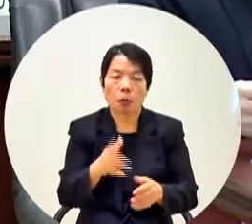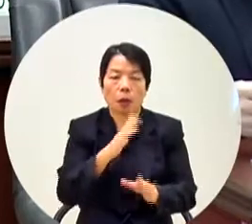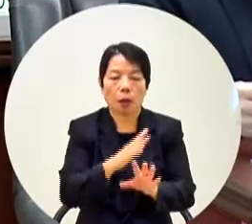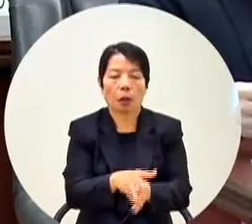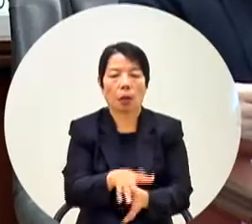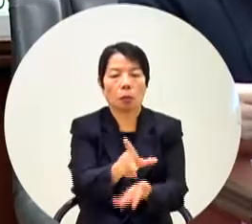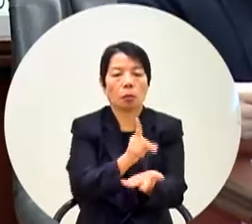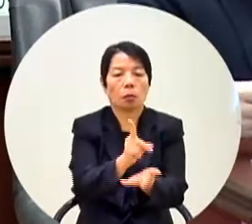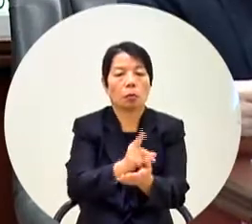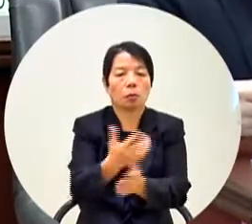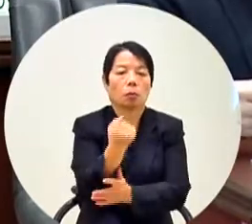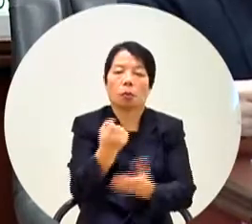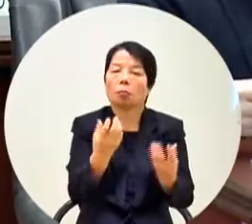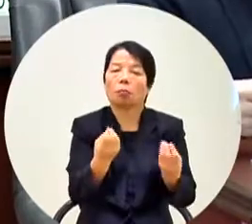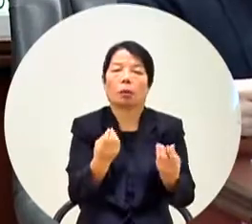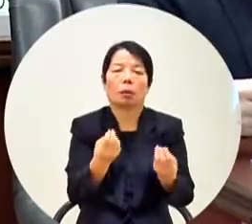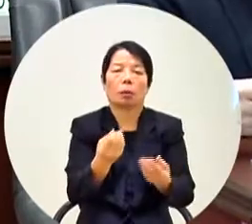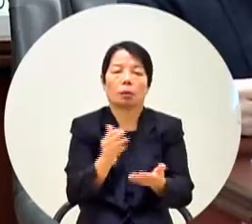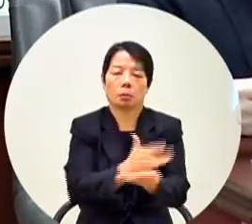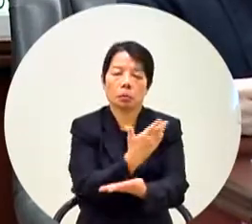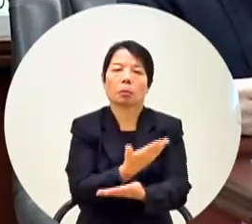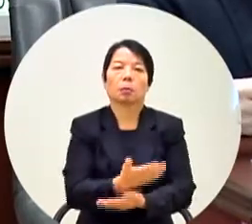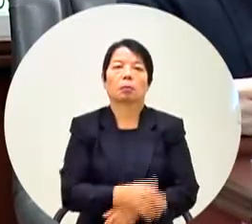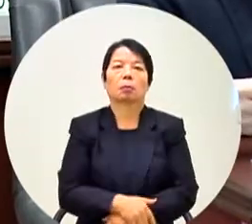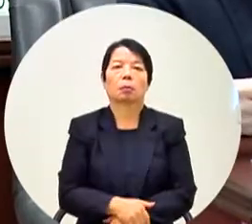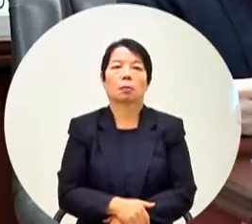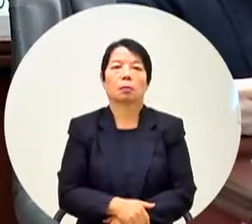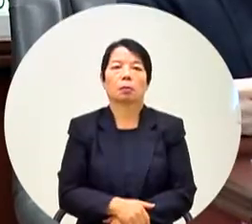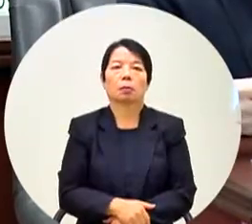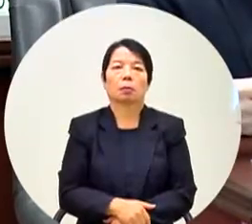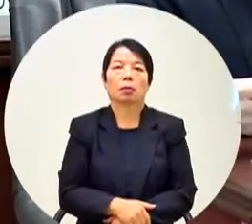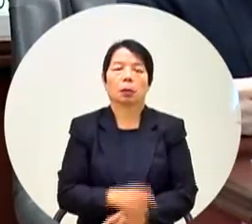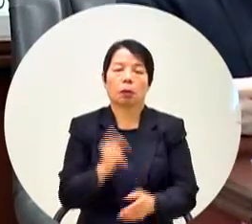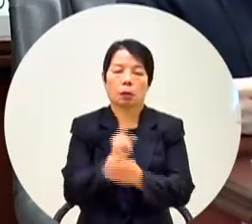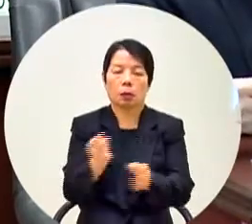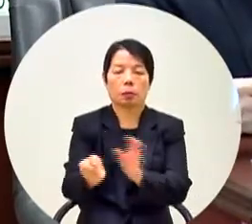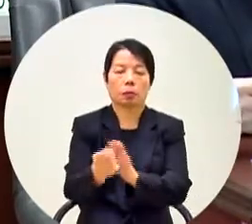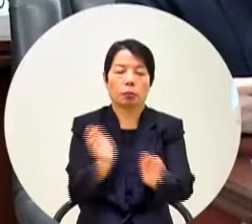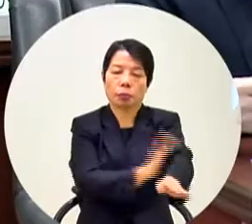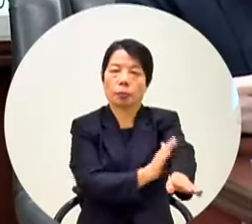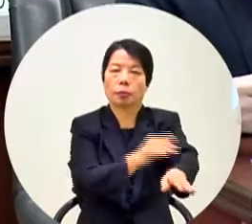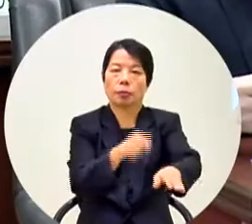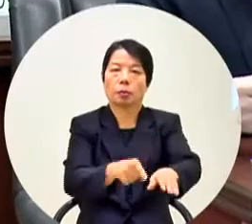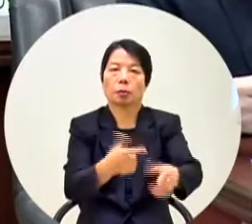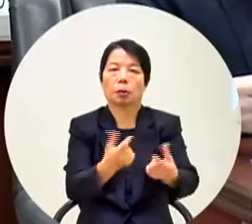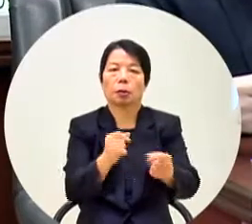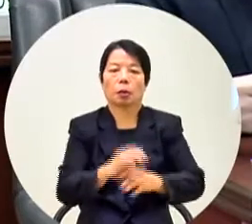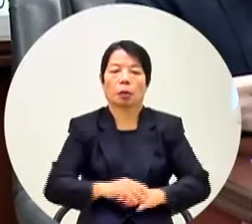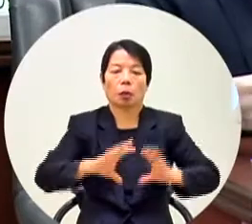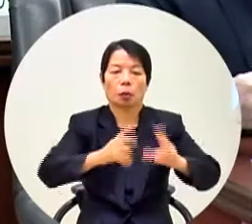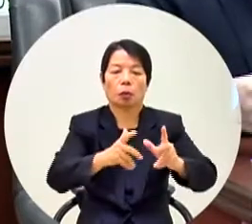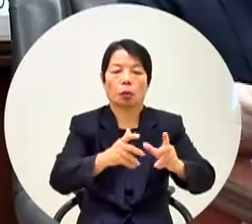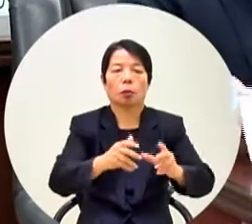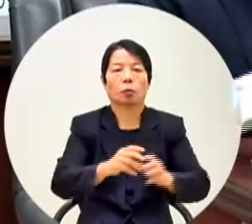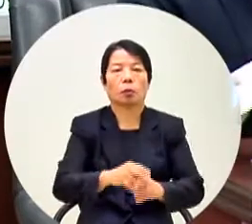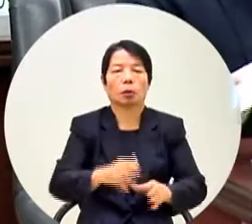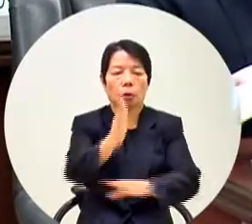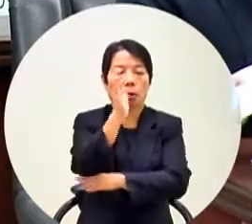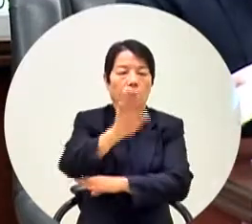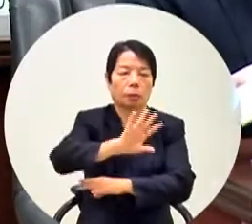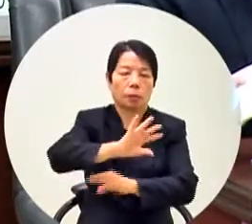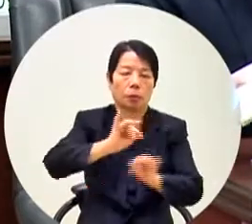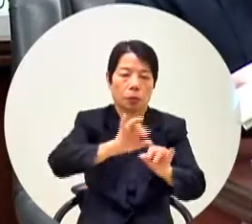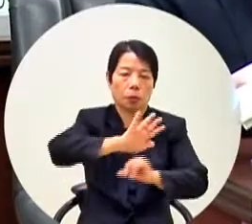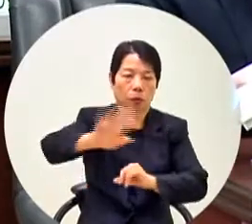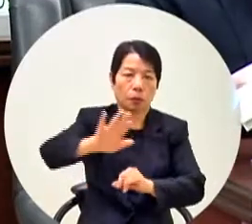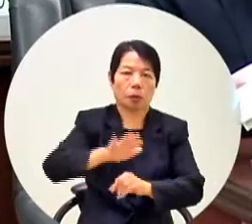吼、哦。我安尼讲啦，吼、哦，倒手边即地几乎拢是国有地甲私有地，当然当初毋